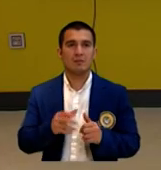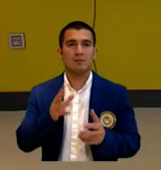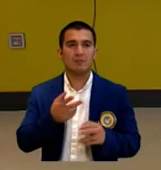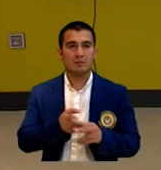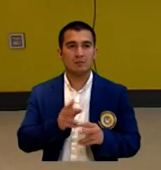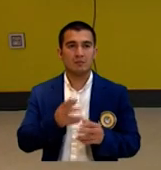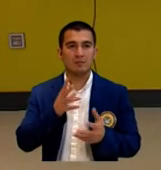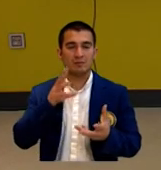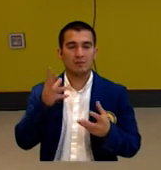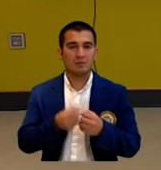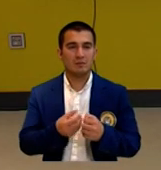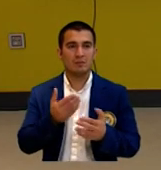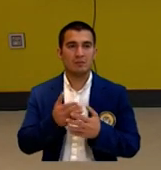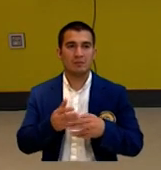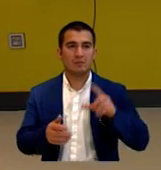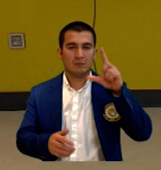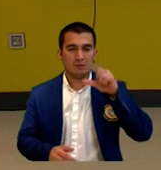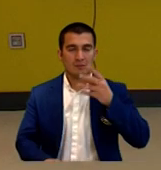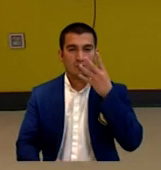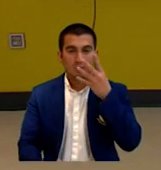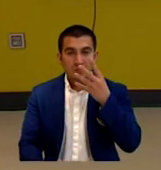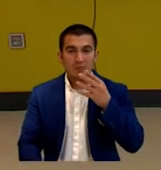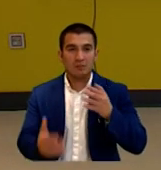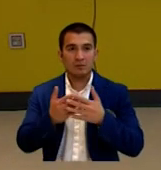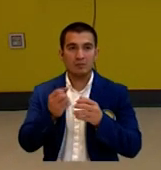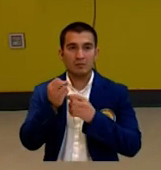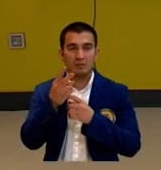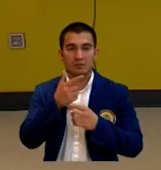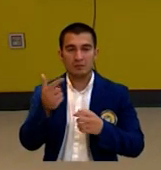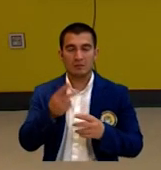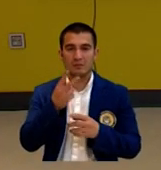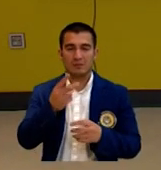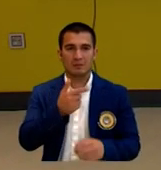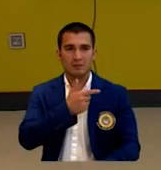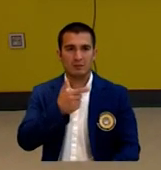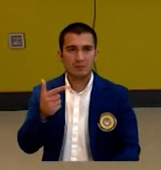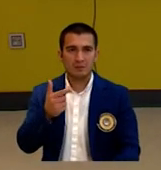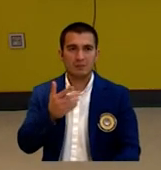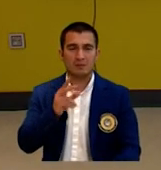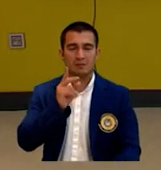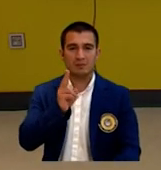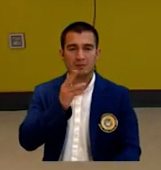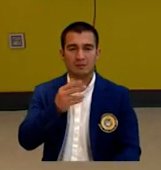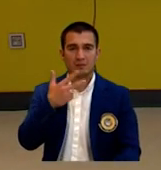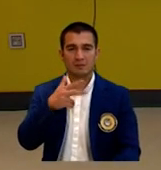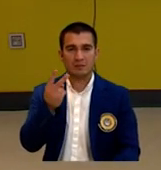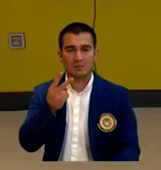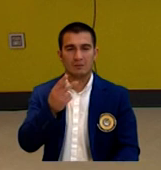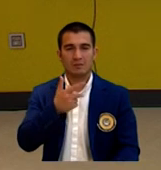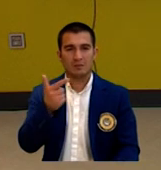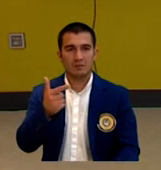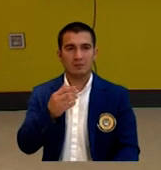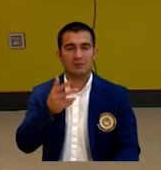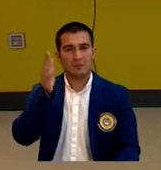shu 12 uglerodning 12 grami, vodorodning 2 grami, kislorodning 32 grami,